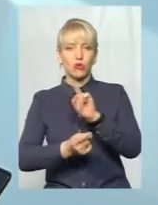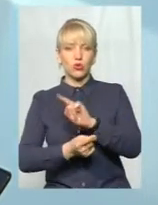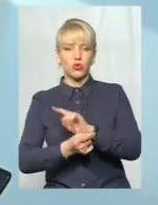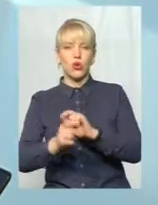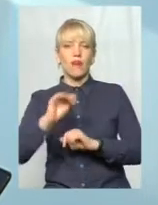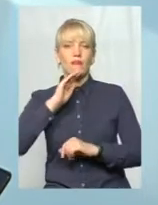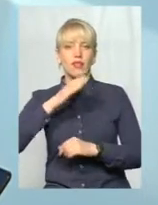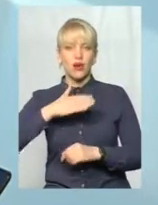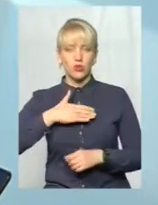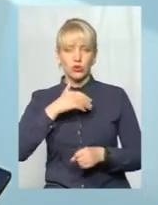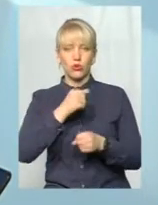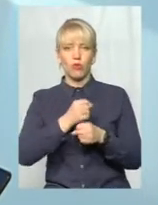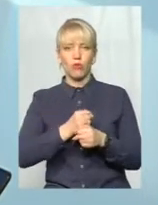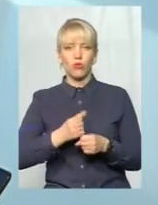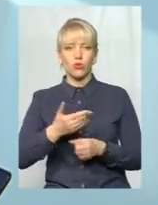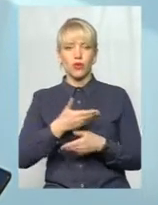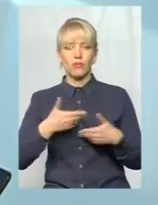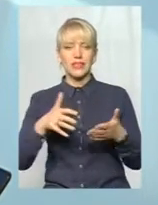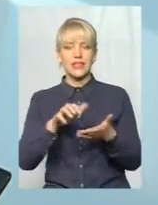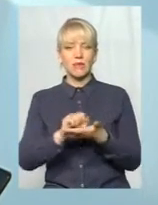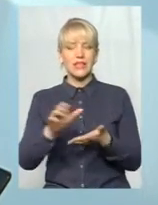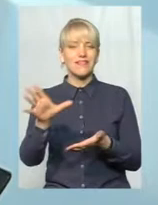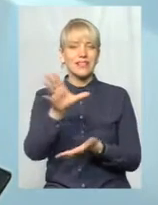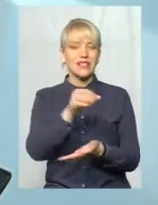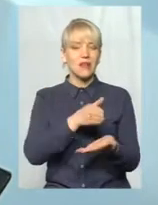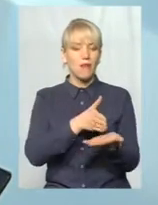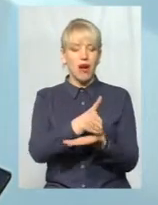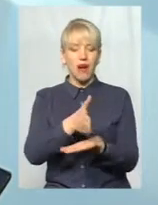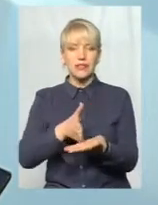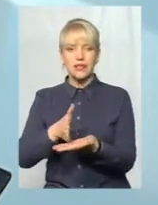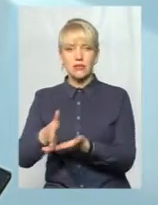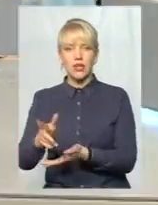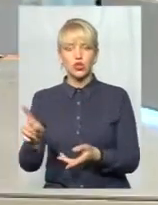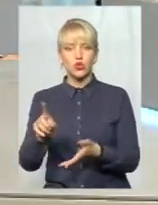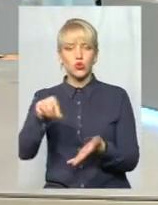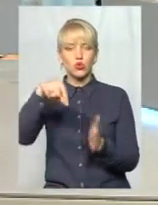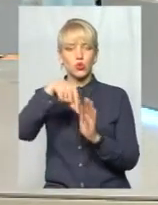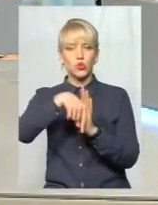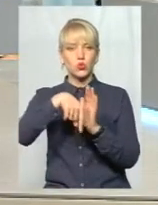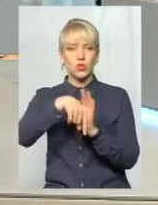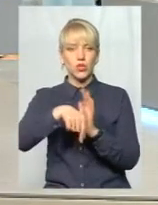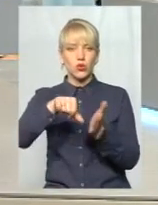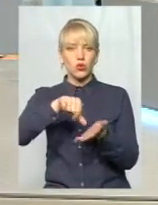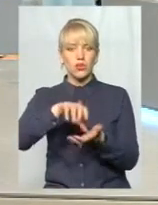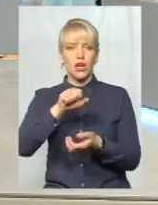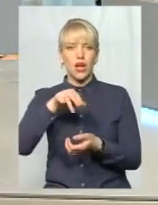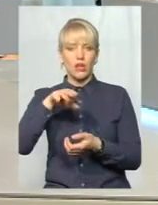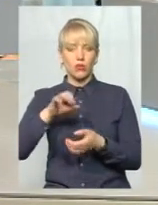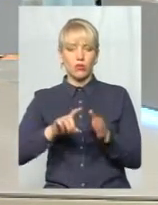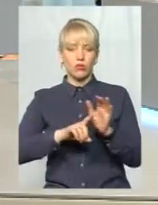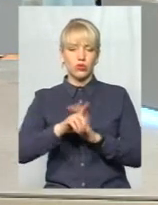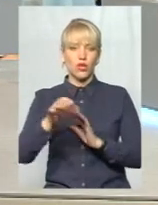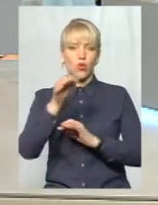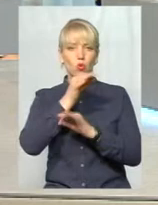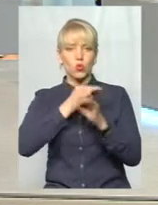нашу роботу, ми займаємося всіма аспектами, що стосується учасників АТО, починаючи з звичайних консультацій навіть в телефонному